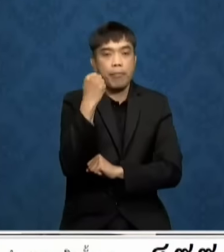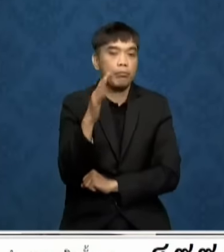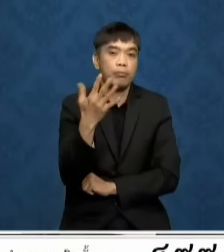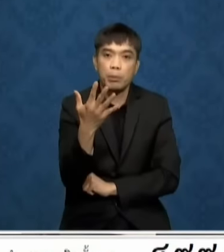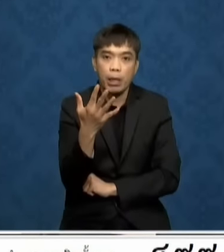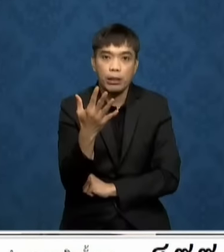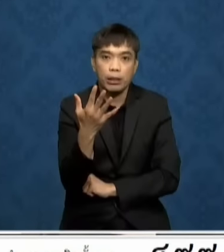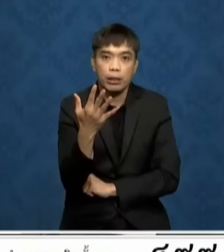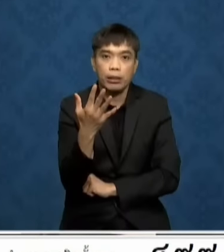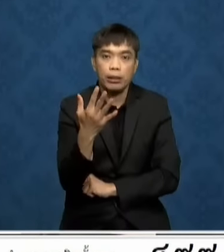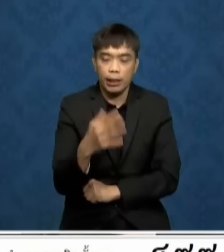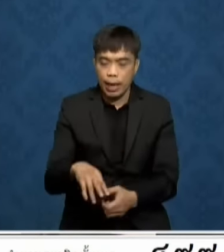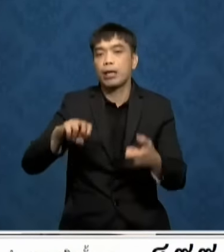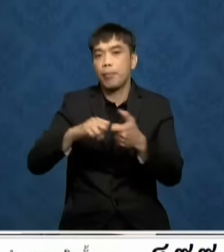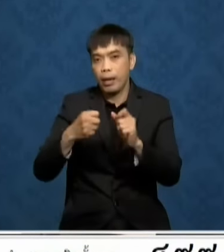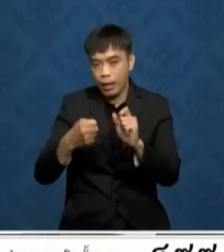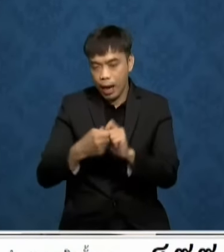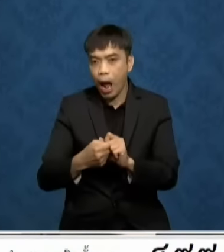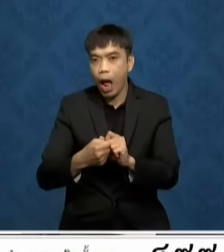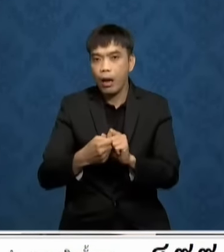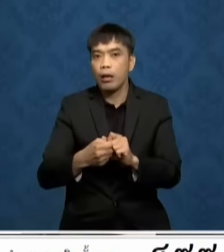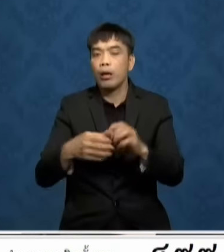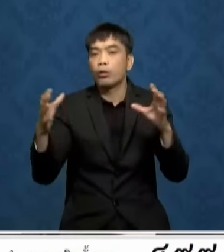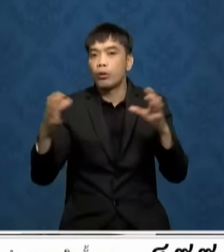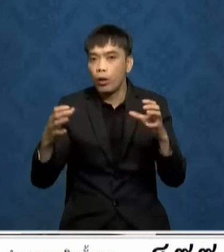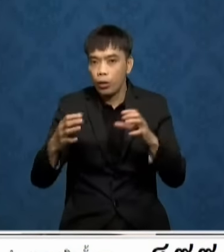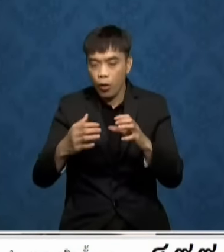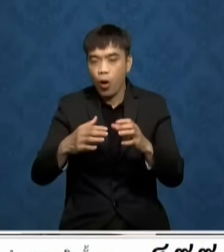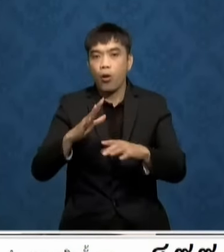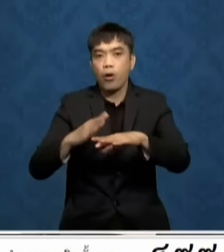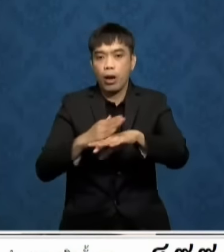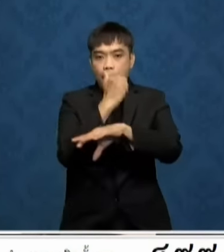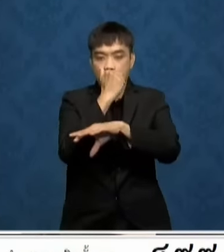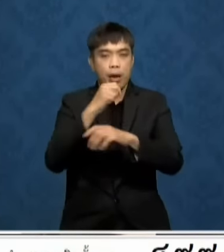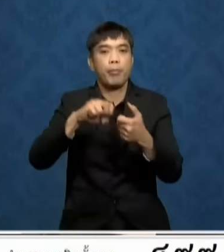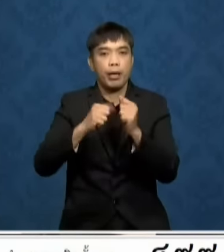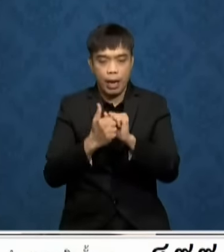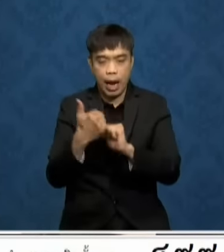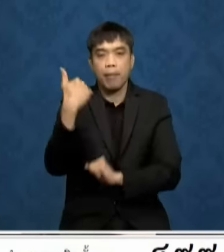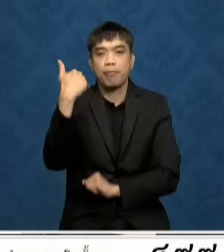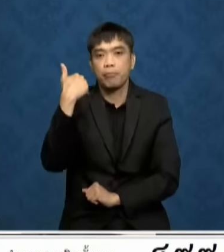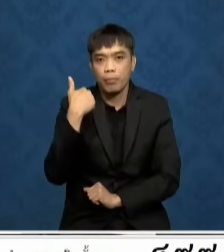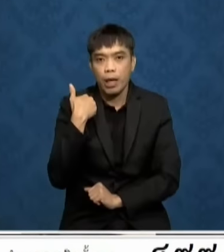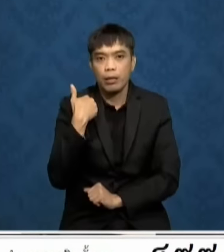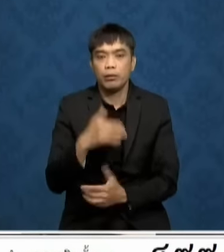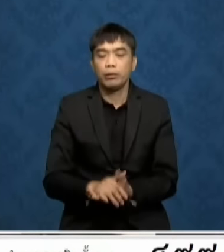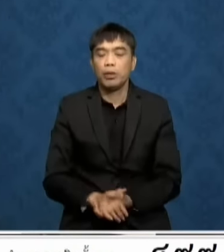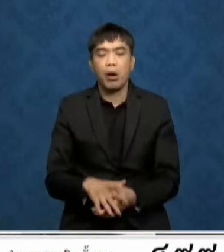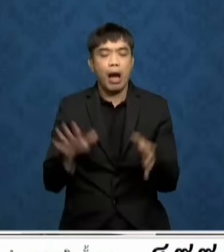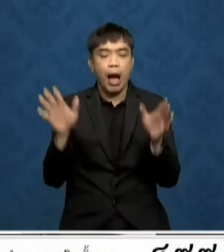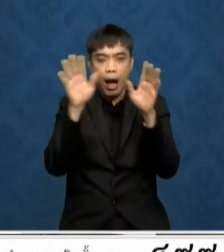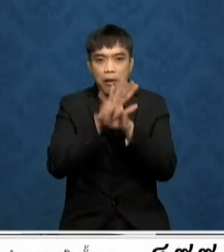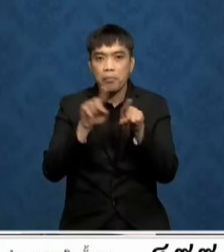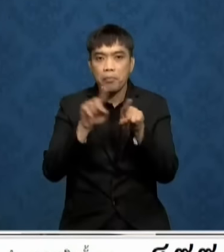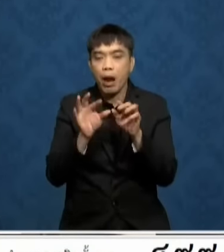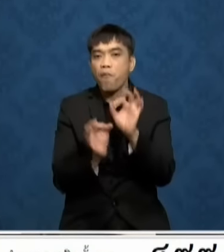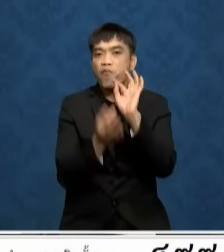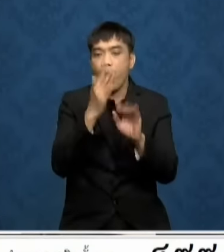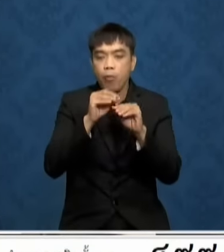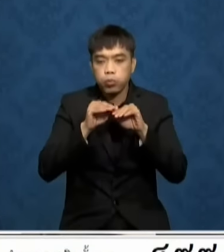เพาะปัญหาความขัดแย้งทางการเมืองในสังคมไทยให้ลุกลามบานปลายยิ่งขึ้นกลายเป็นไฟลามทุ่งอย่างที่เรา